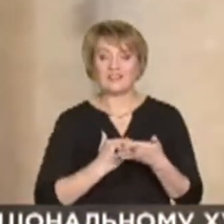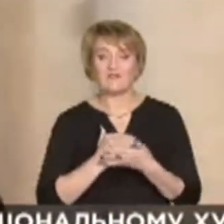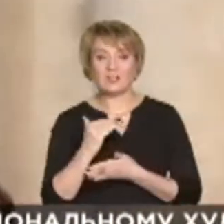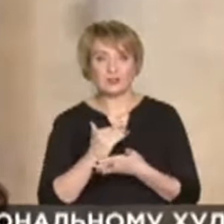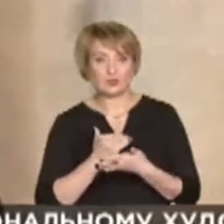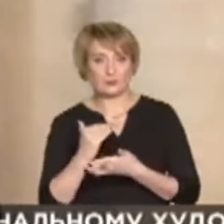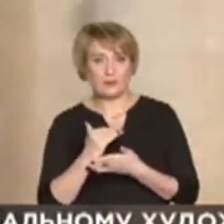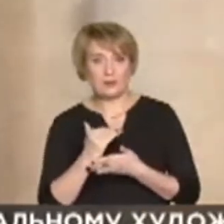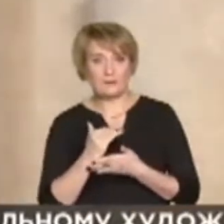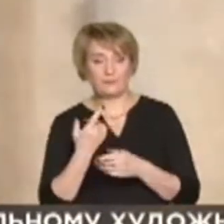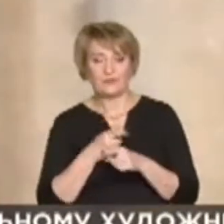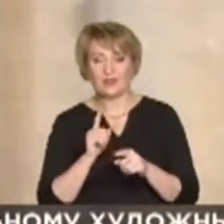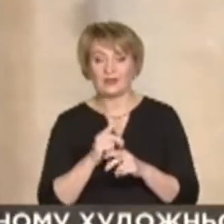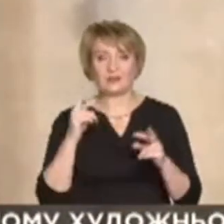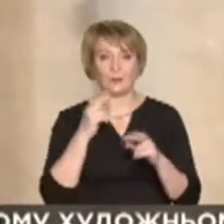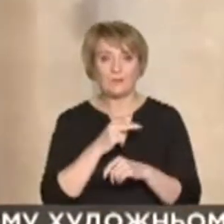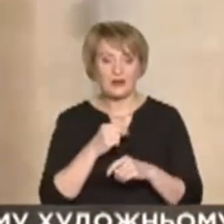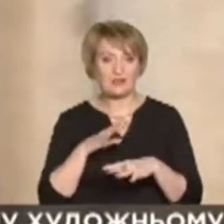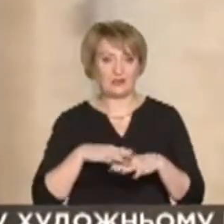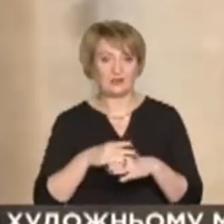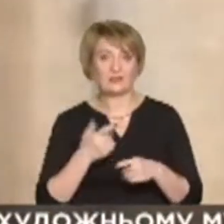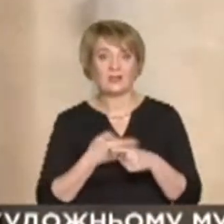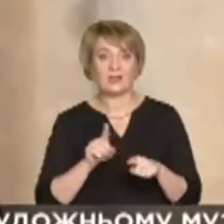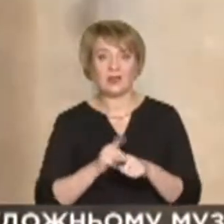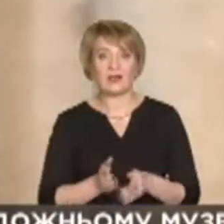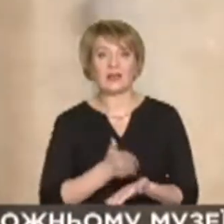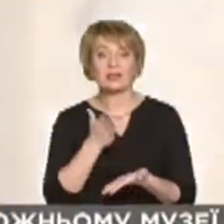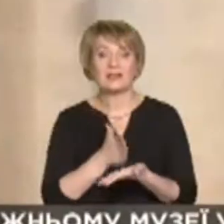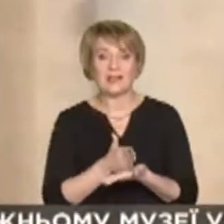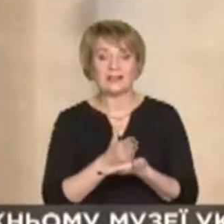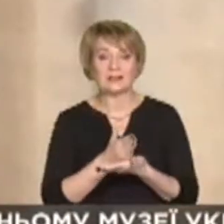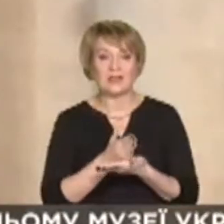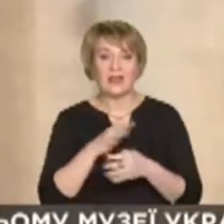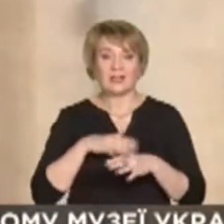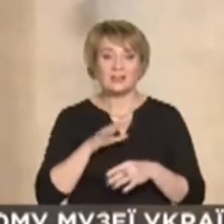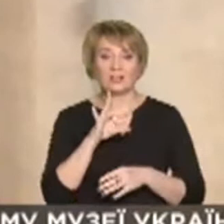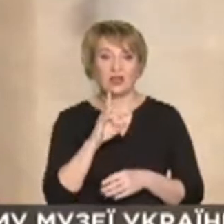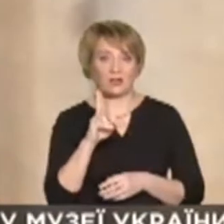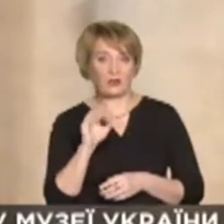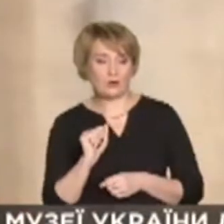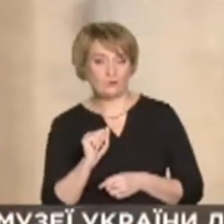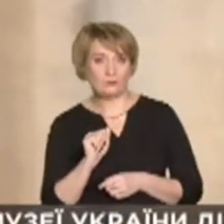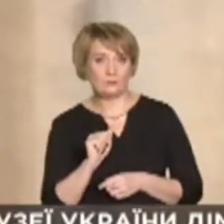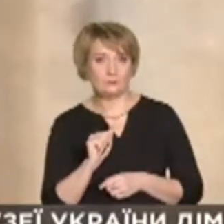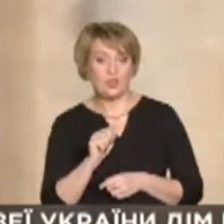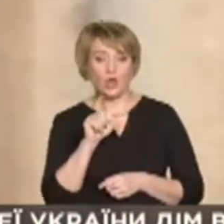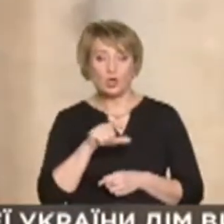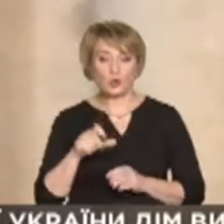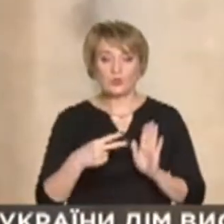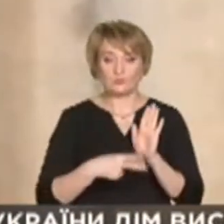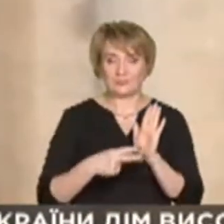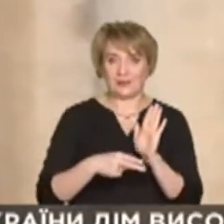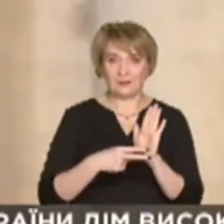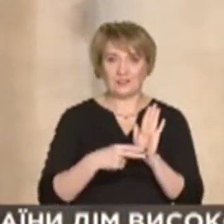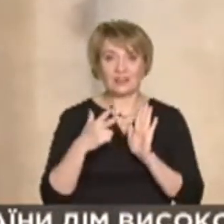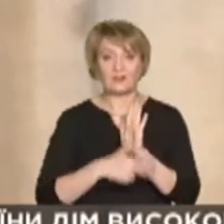організована, а така неправильна собі клітина, яка і є клітиною раку. Так от, люди там після 70-ти, після